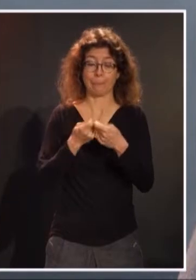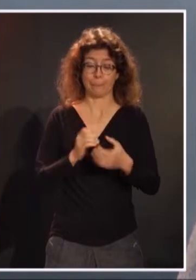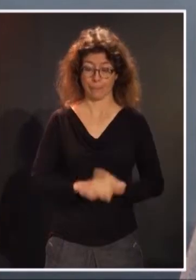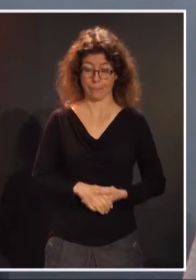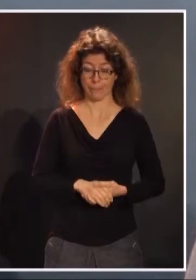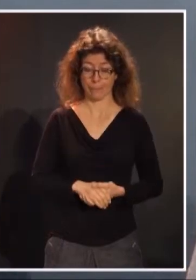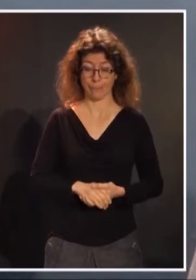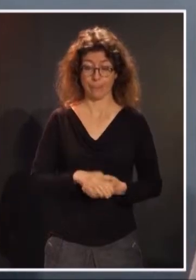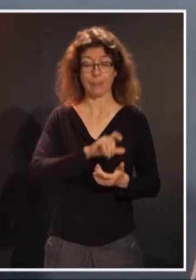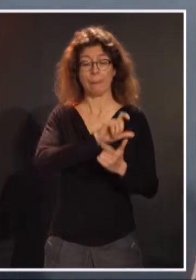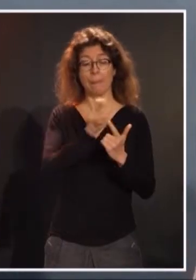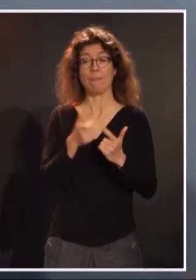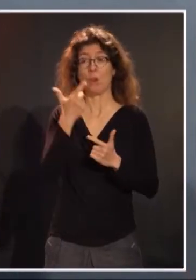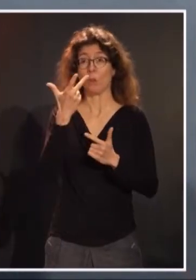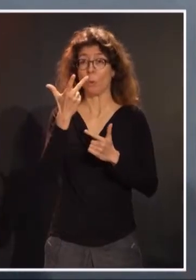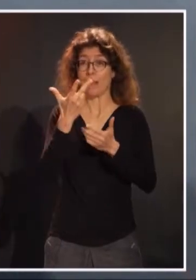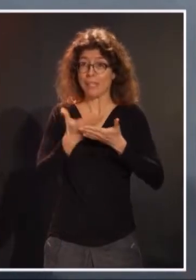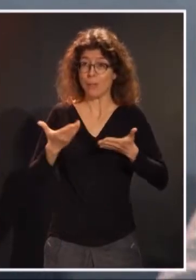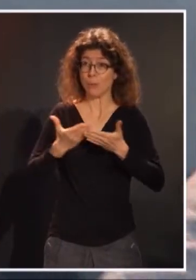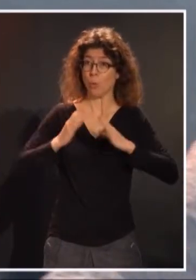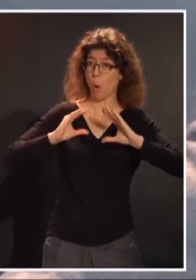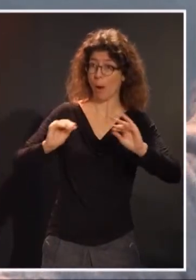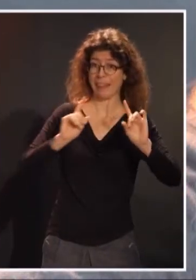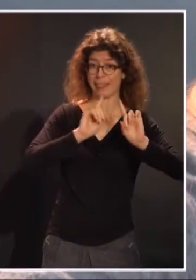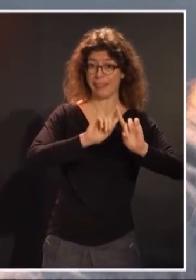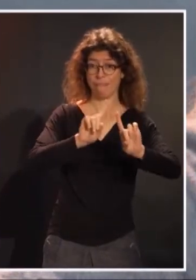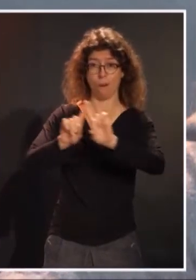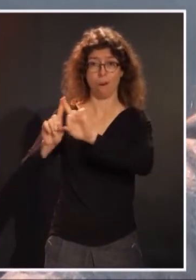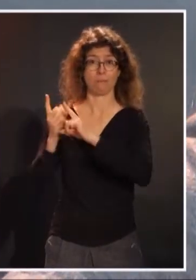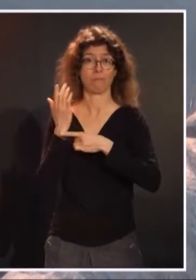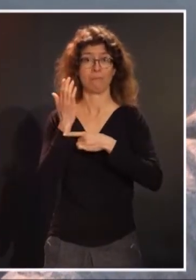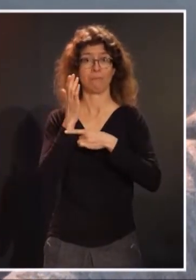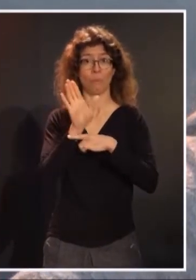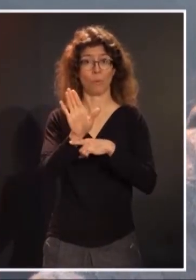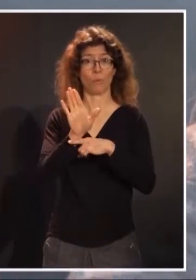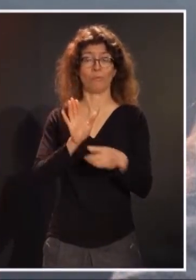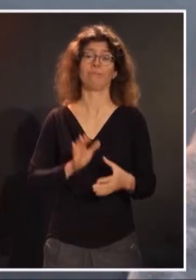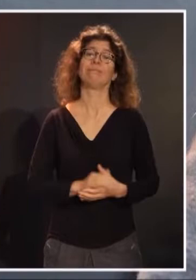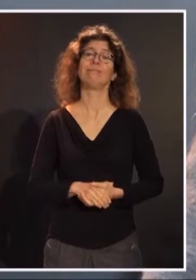situations concrètes assez différentes.